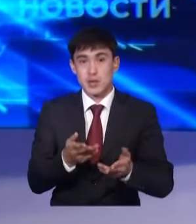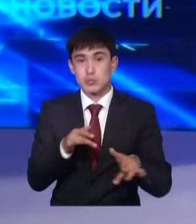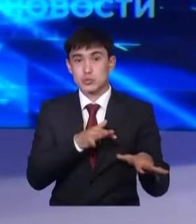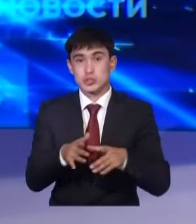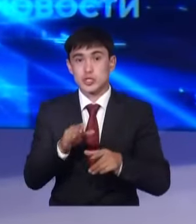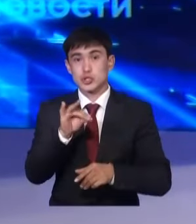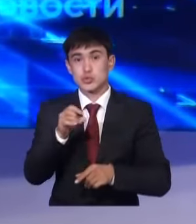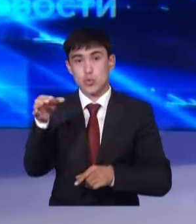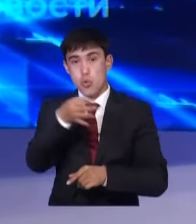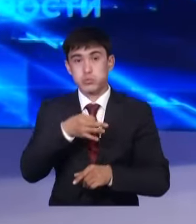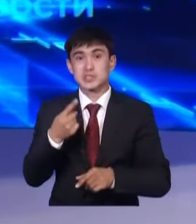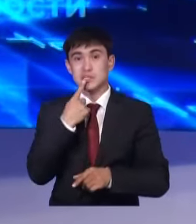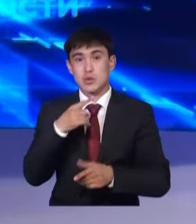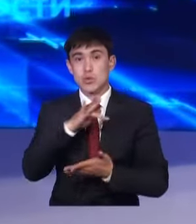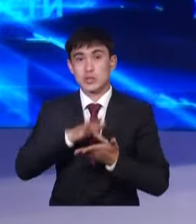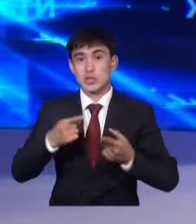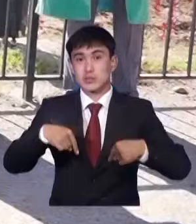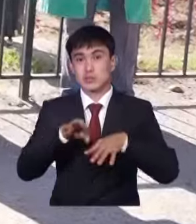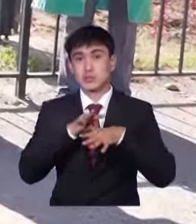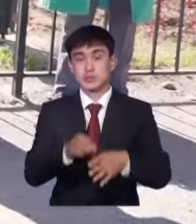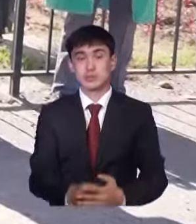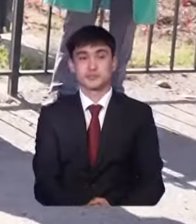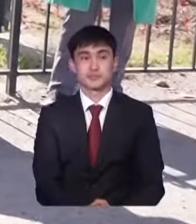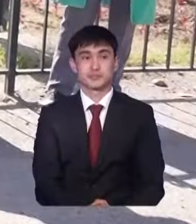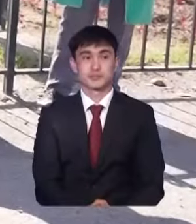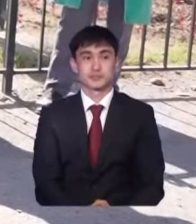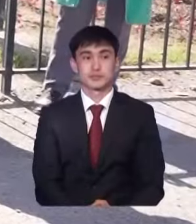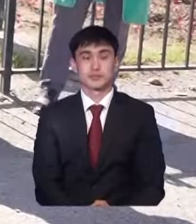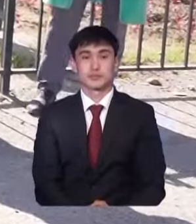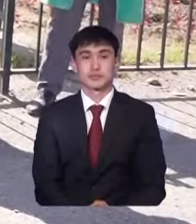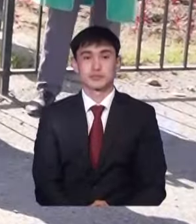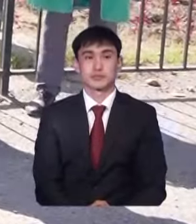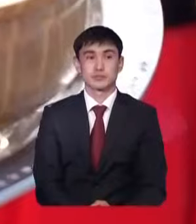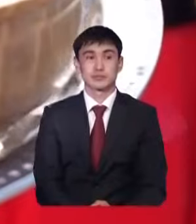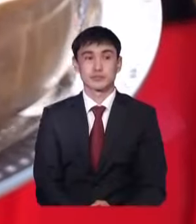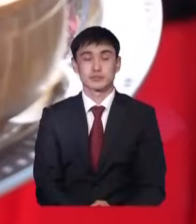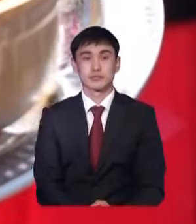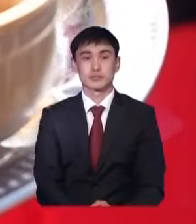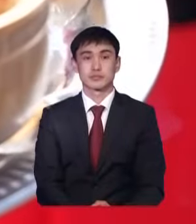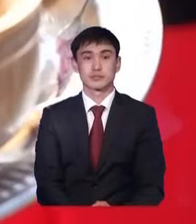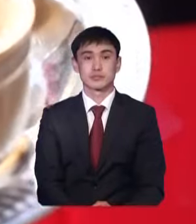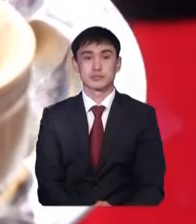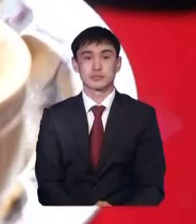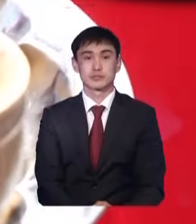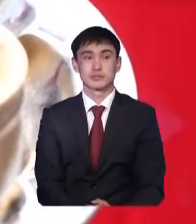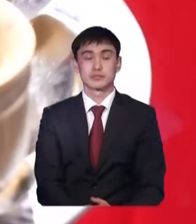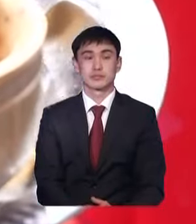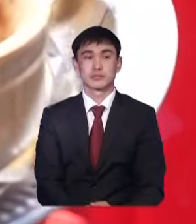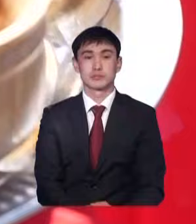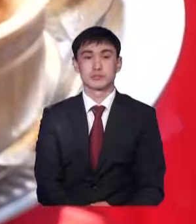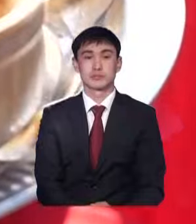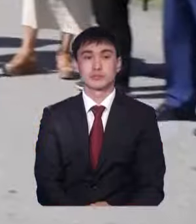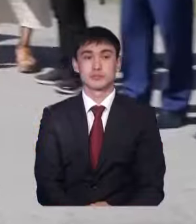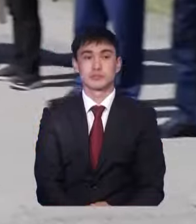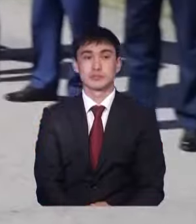тіл оқу әдістемелік орталығы. Ақсу халқымай, қымбат нарқыңай,